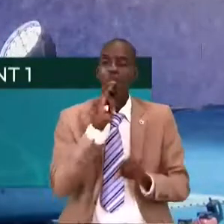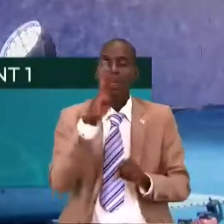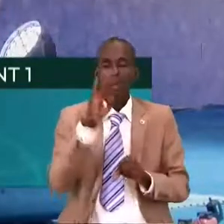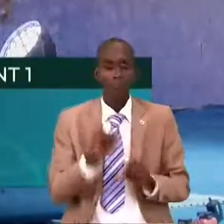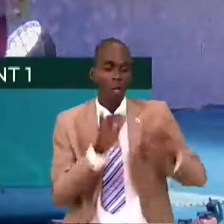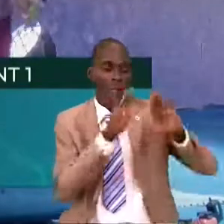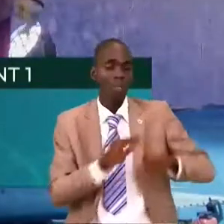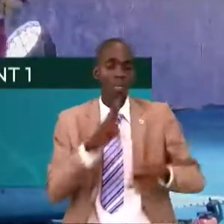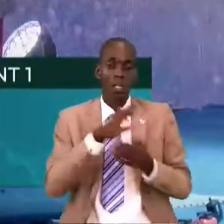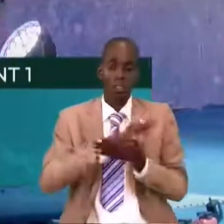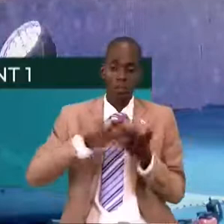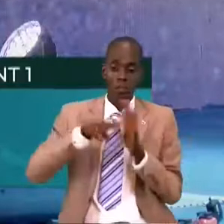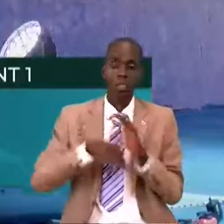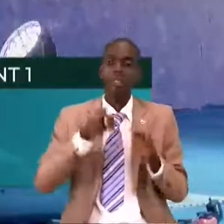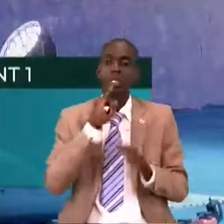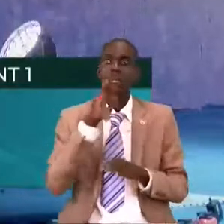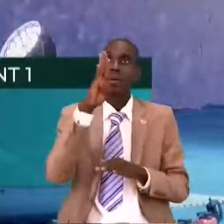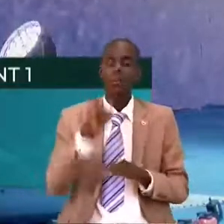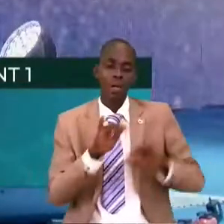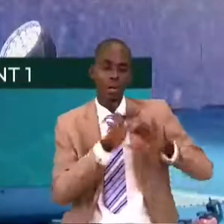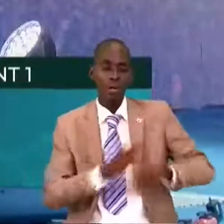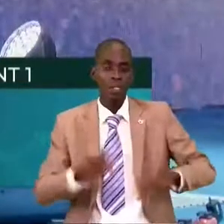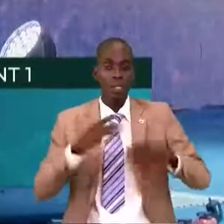miséricorde. La délivrance, ce n'est pas la miséricorde.